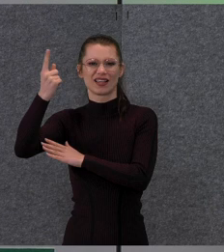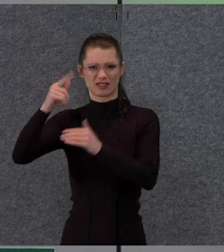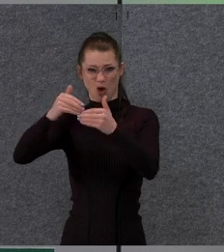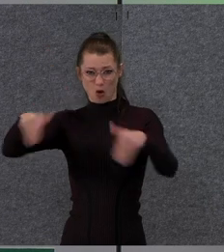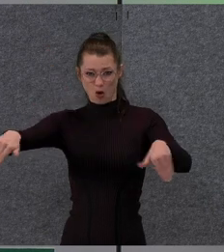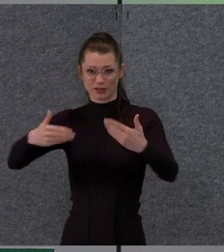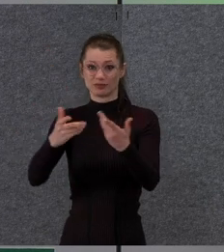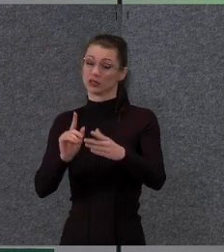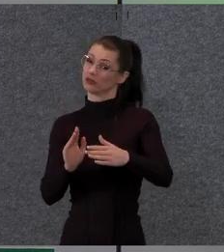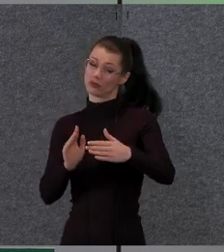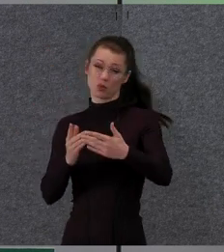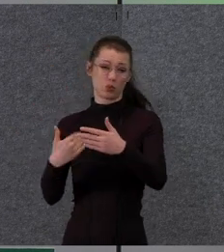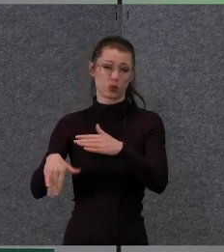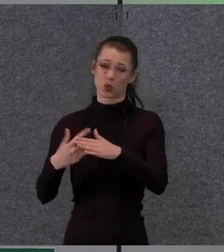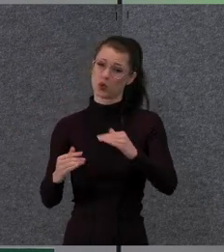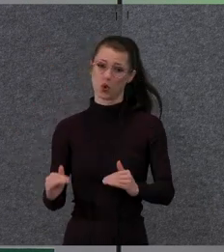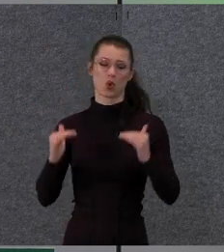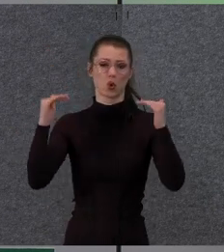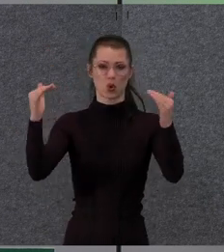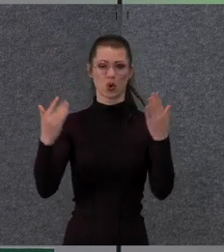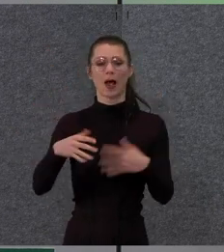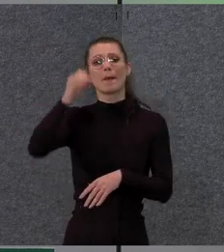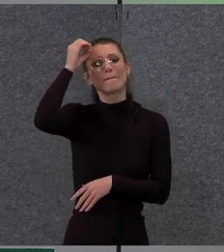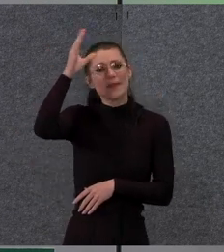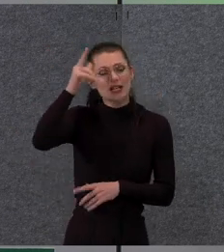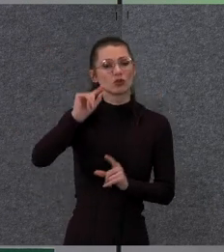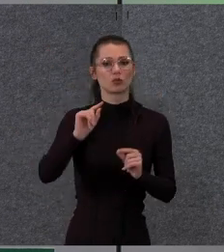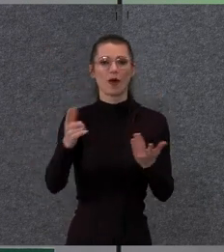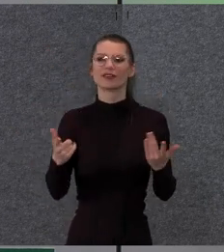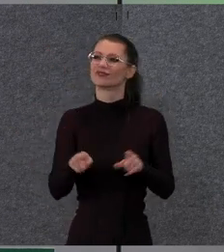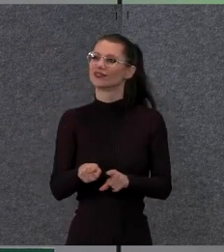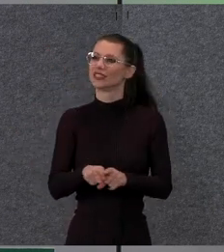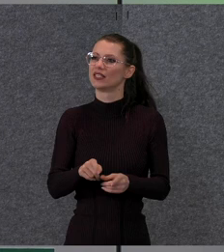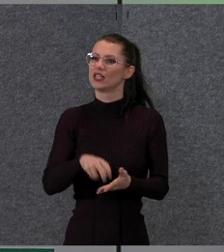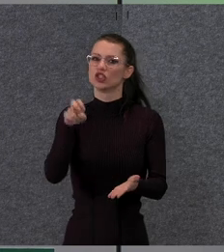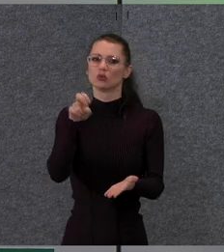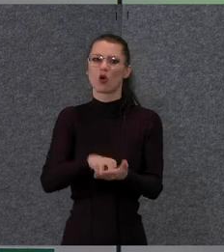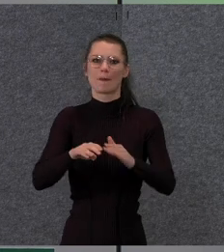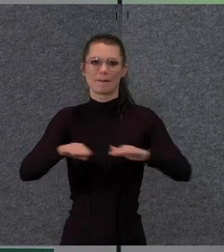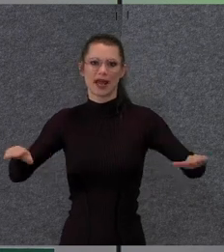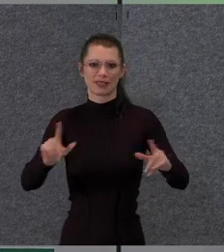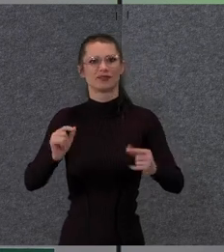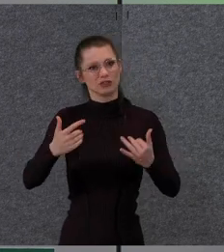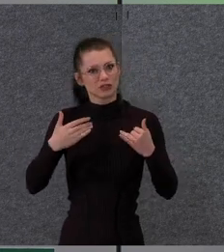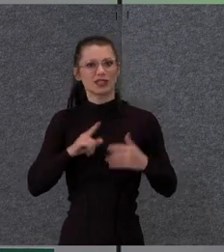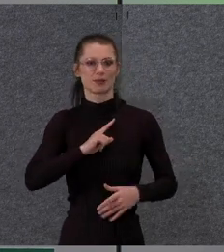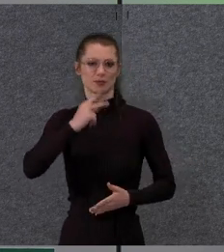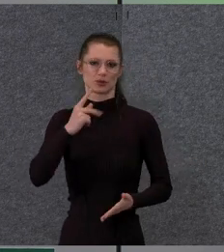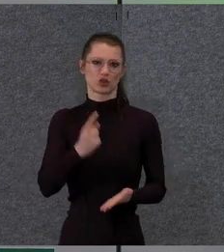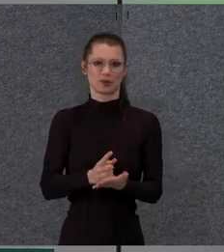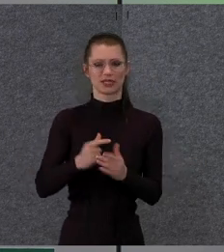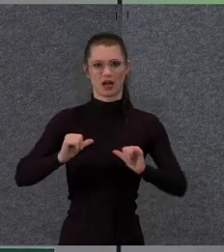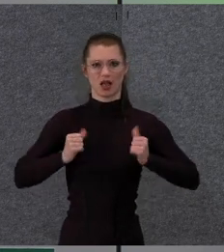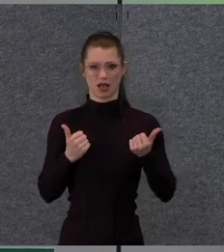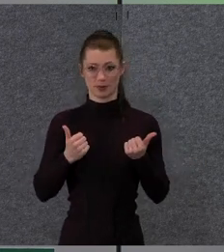ich sie selbst erlebt. Dabei ist Bildung das Sprungbrett in ein selbstbestimmtes Leben. Darum kämpfe ich so für ein Land